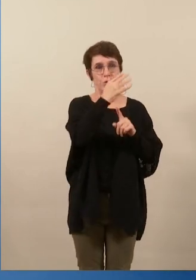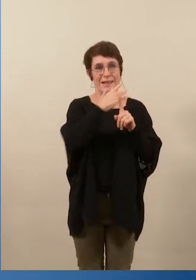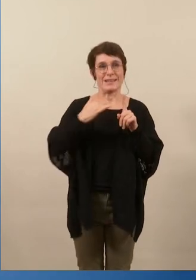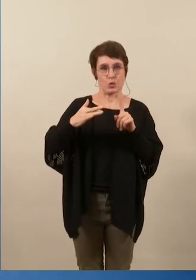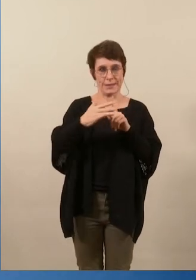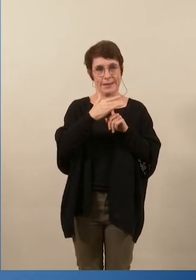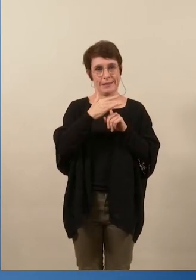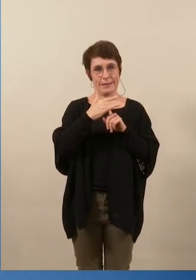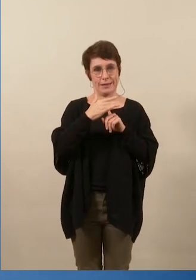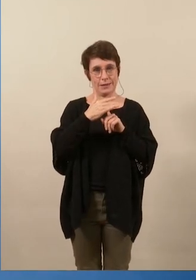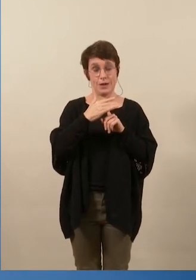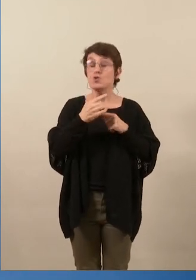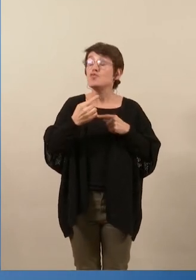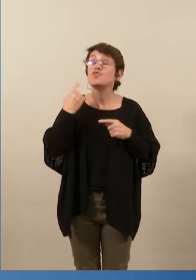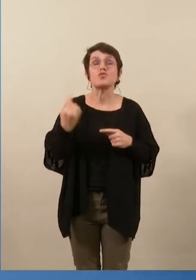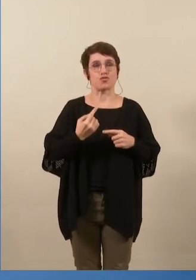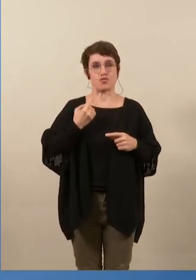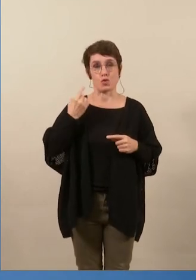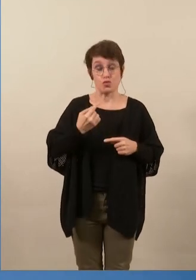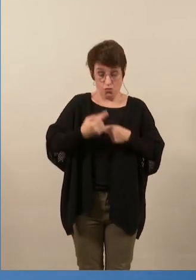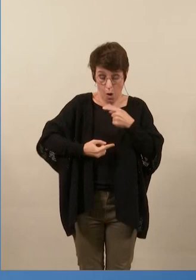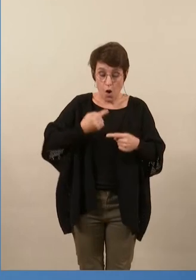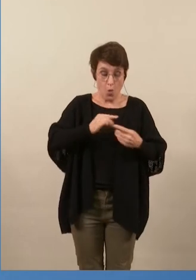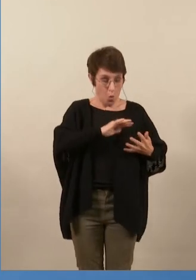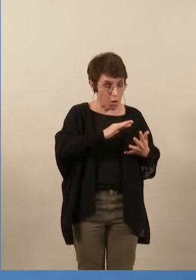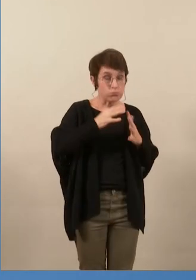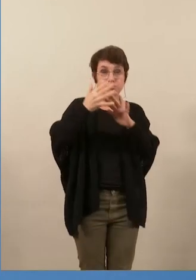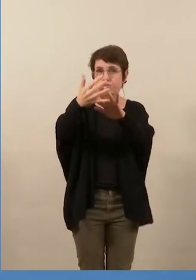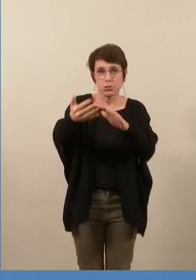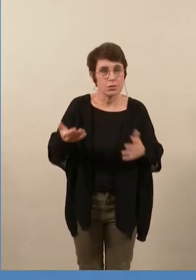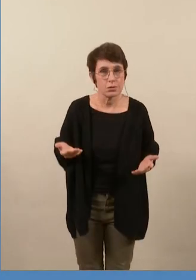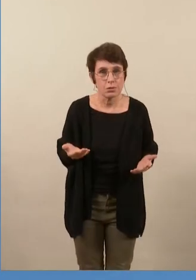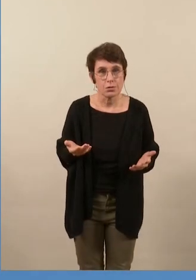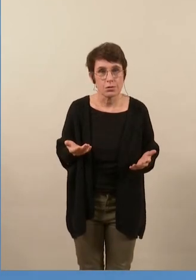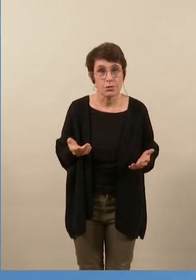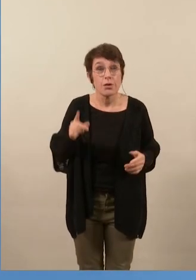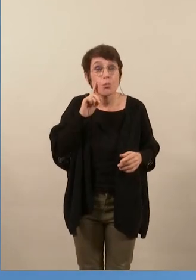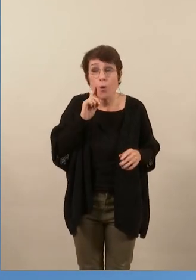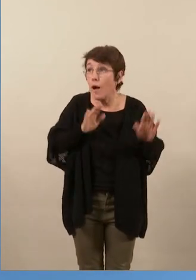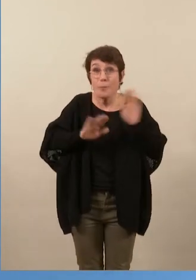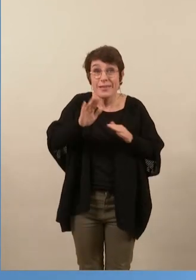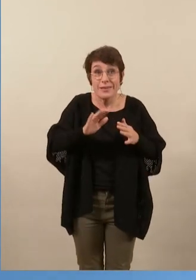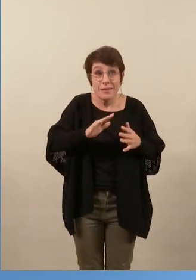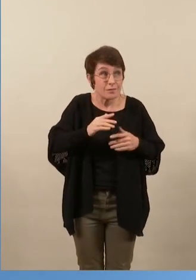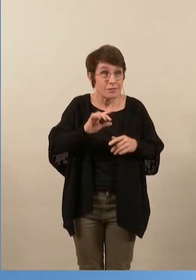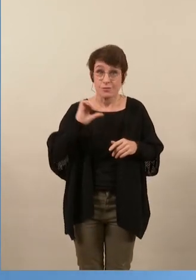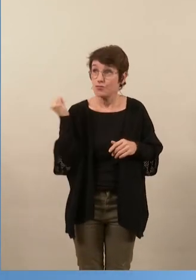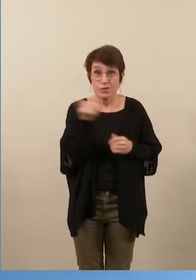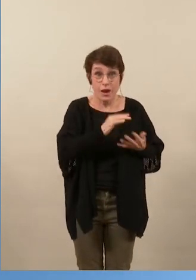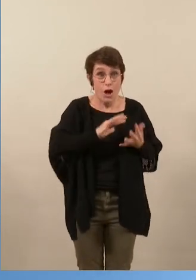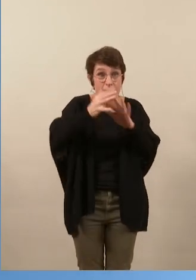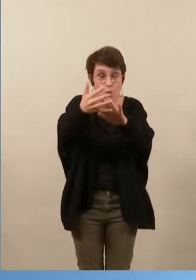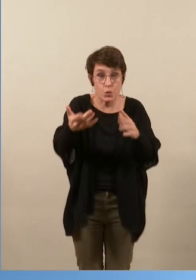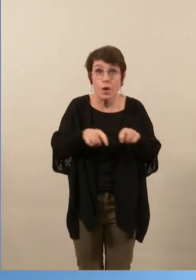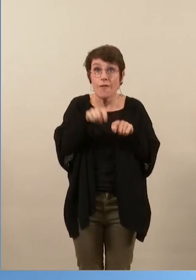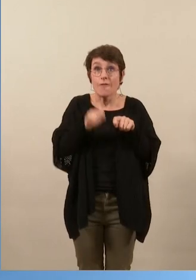sont et seront toujours en transition car elles sont par nature évolutives en passage